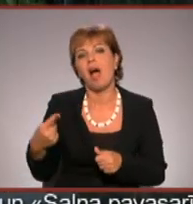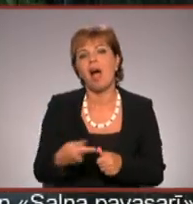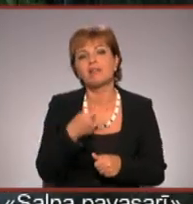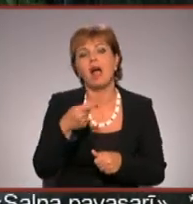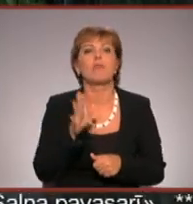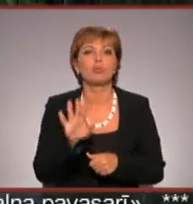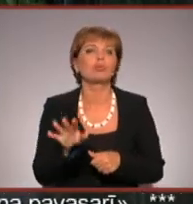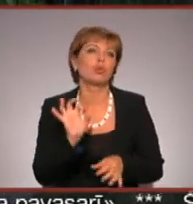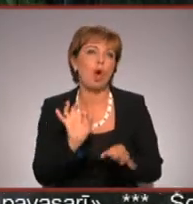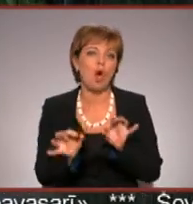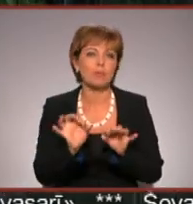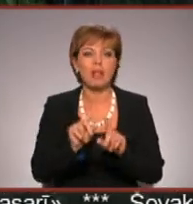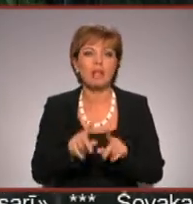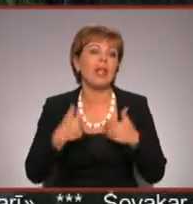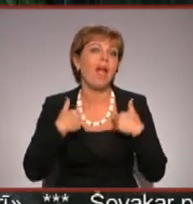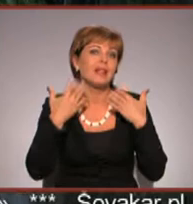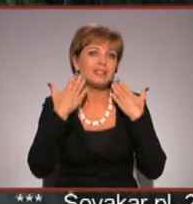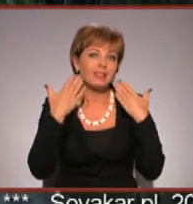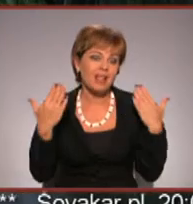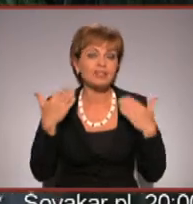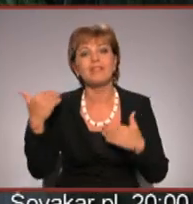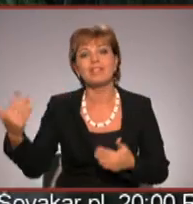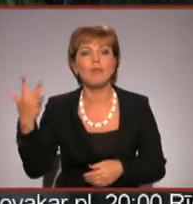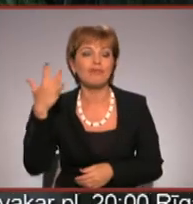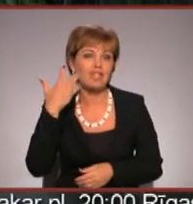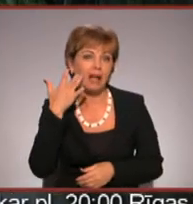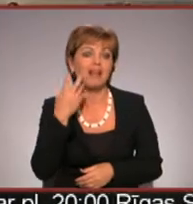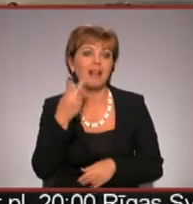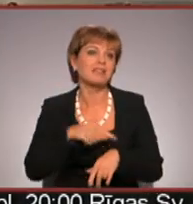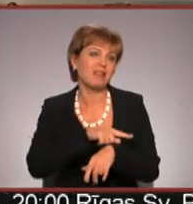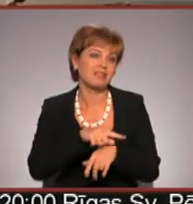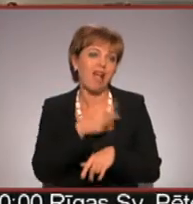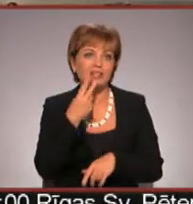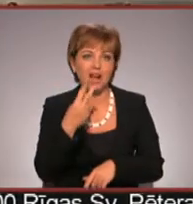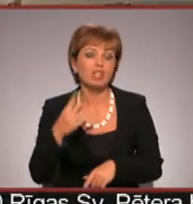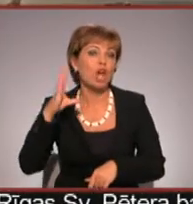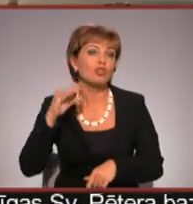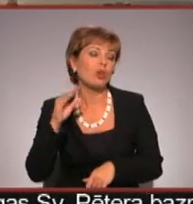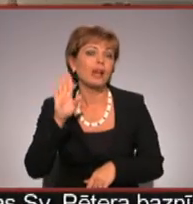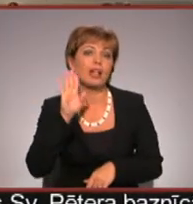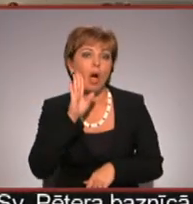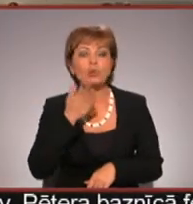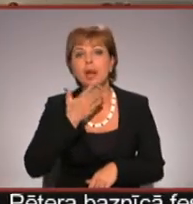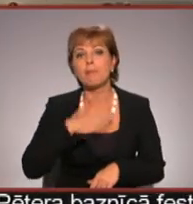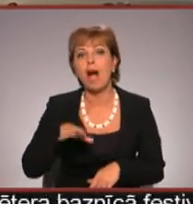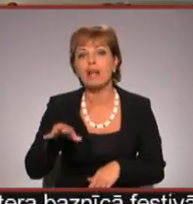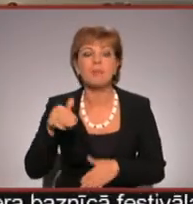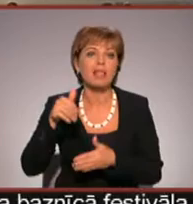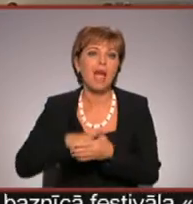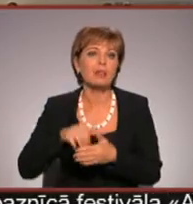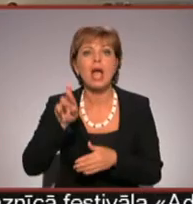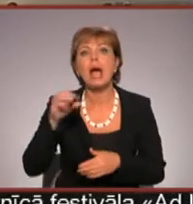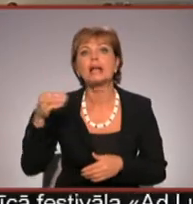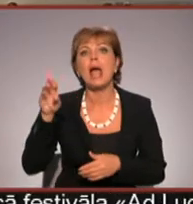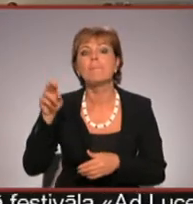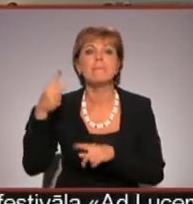pie normālām lietām. Tas ir viņa viedoklis, redzēs laiks rādīs. Šovakar klausītāji bauda leģendārās grupas Remix